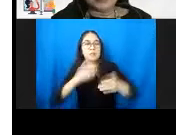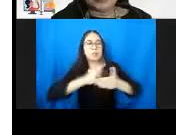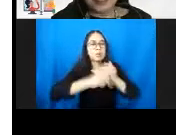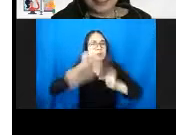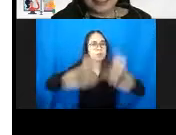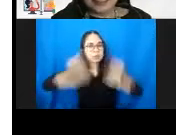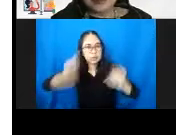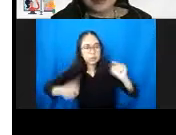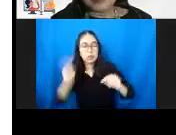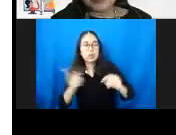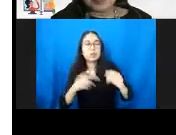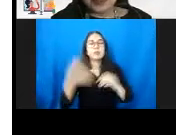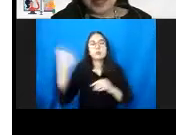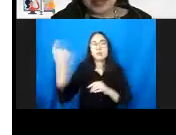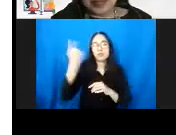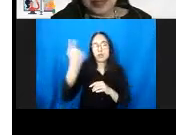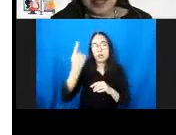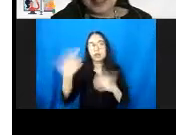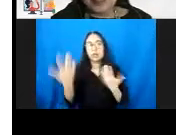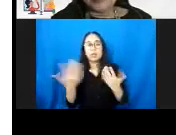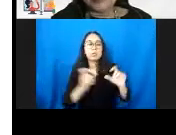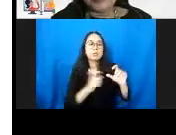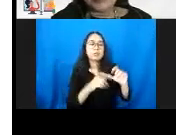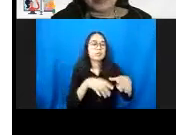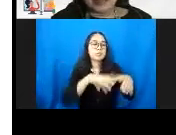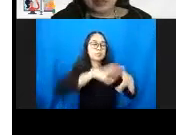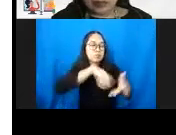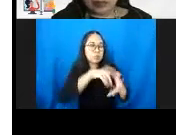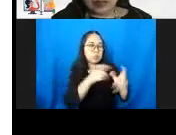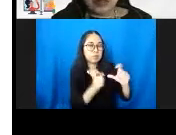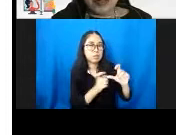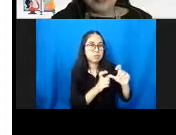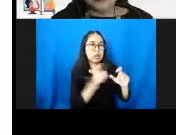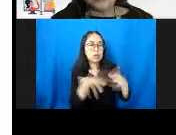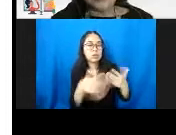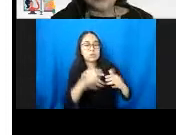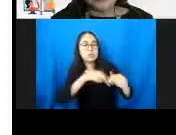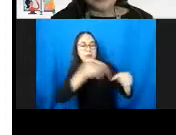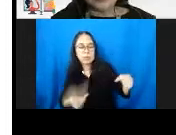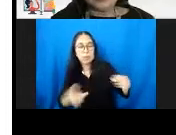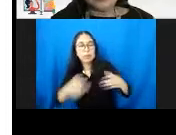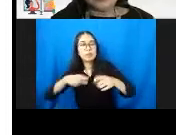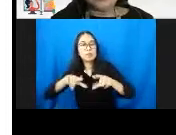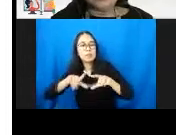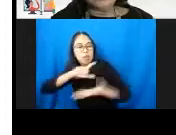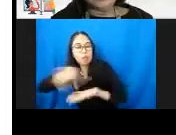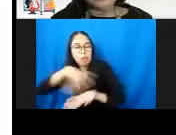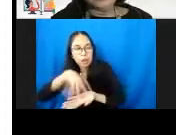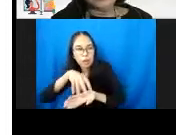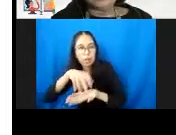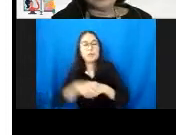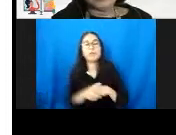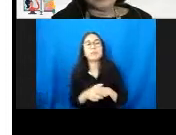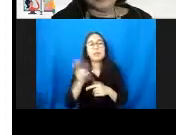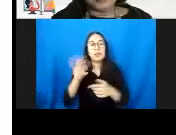tingkat nasional dan subnasional, hingga menjangkau akar rumput. Dan keanggotaan ini ada